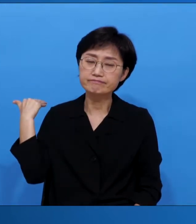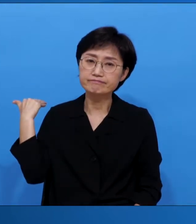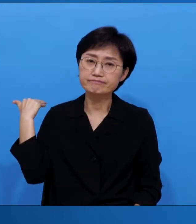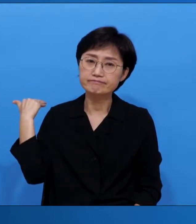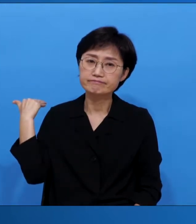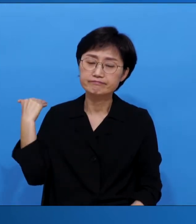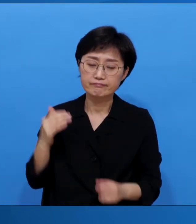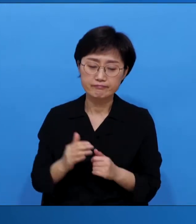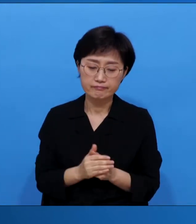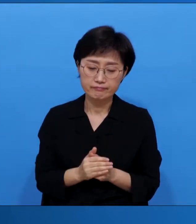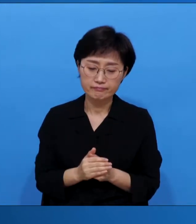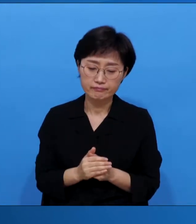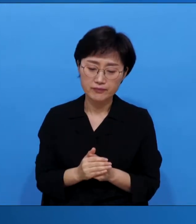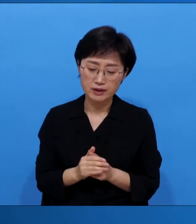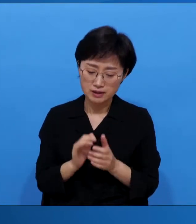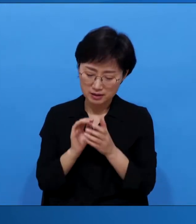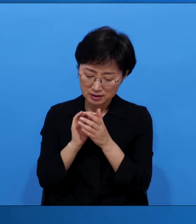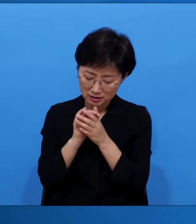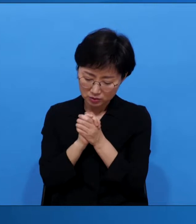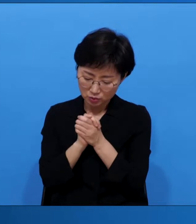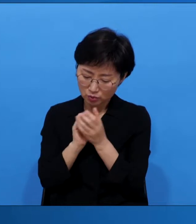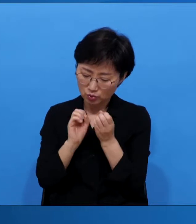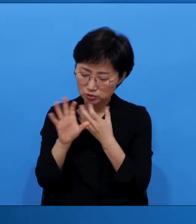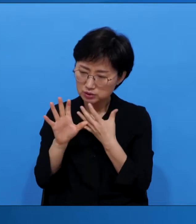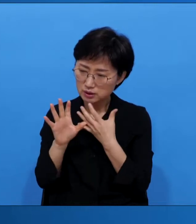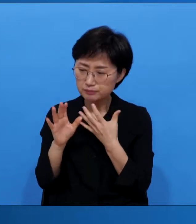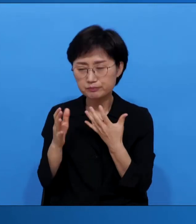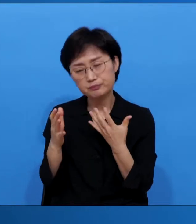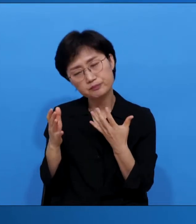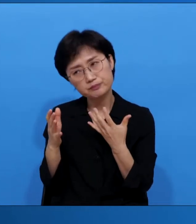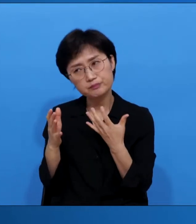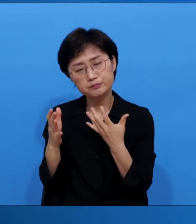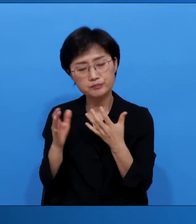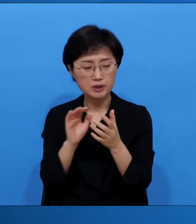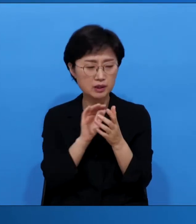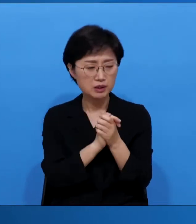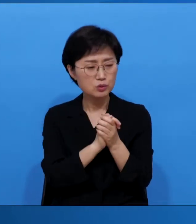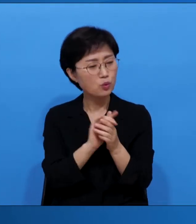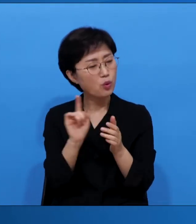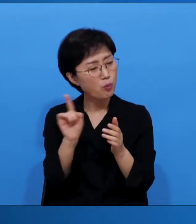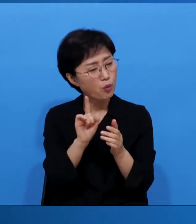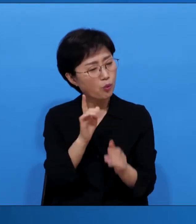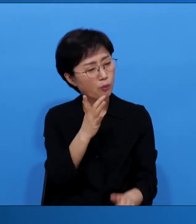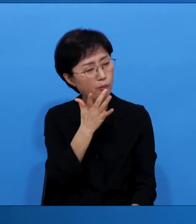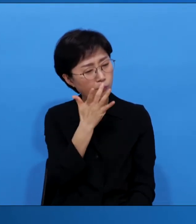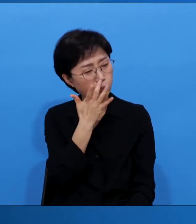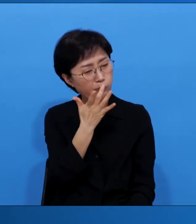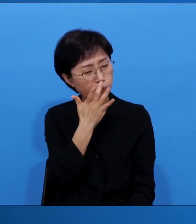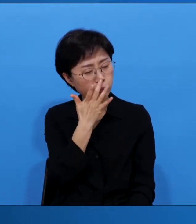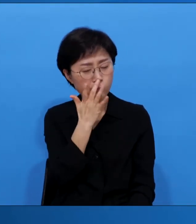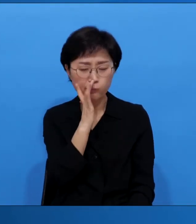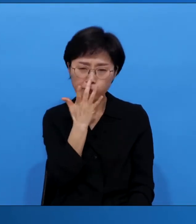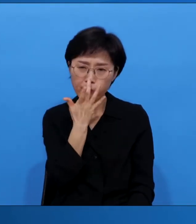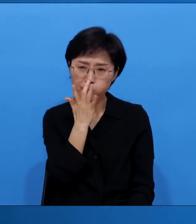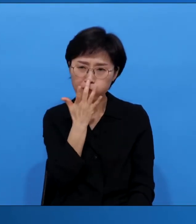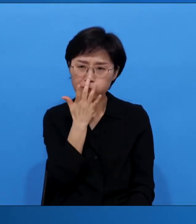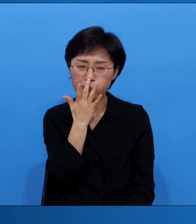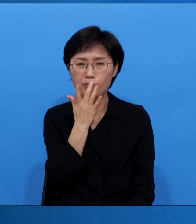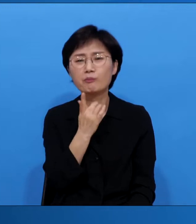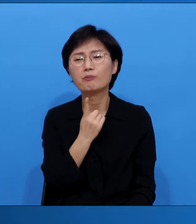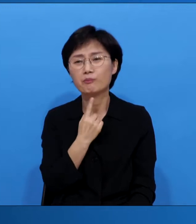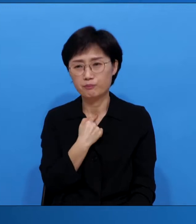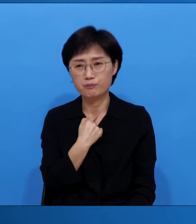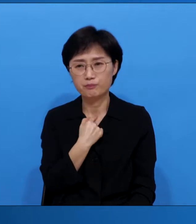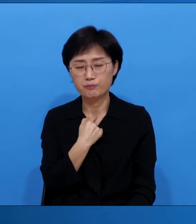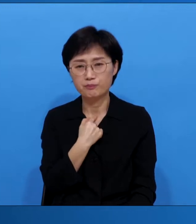사실은 기도 응답을 받지 못하고 기도가 뭔지도 몰랐습니다. In the past, I must admit, I didn't really know what prayer was